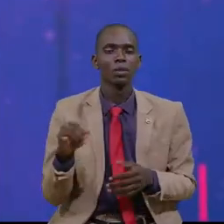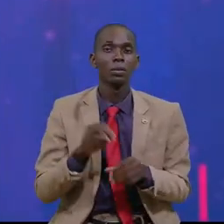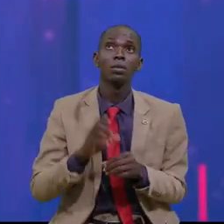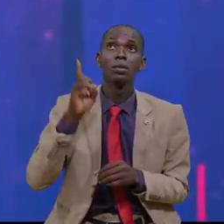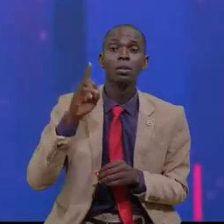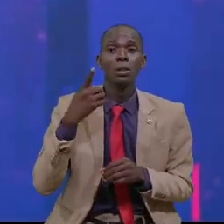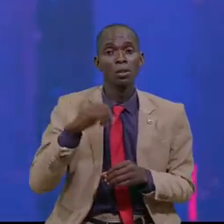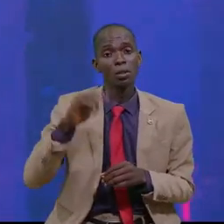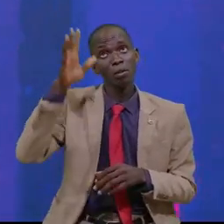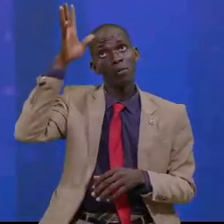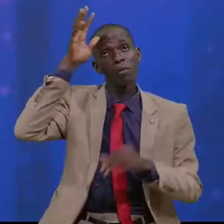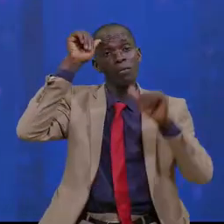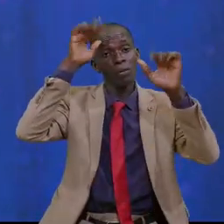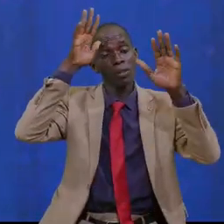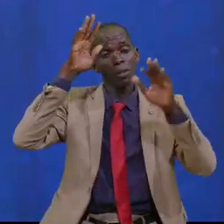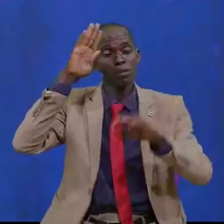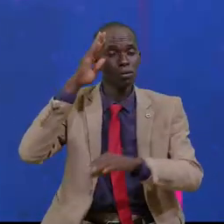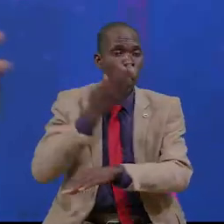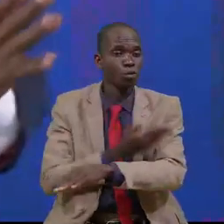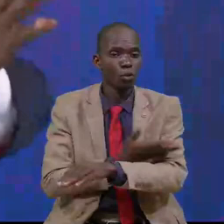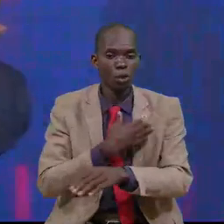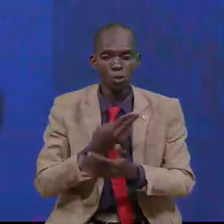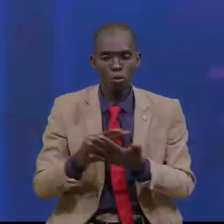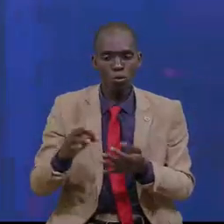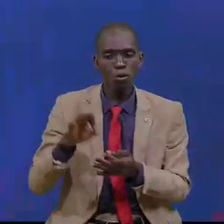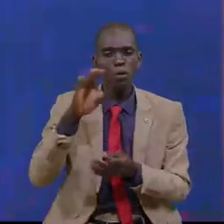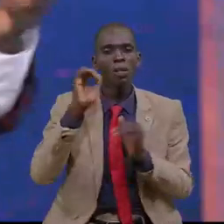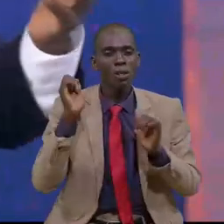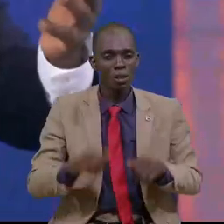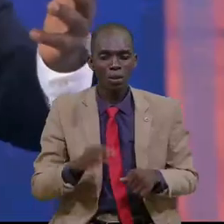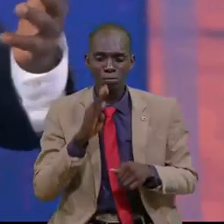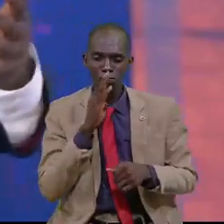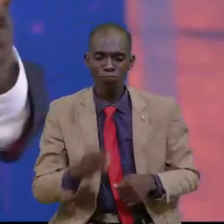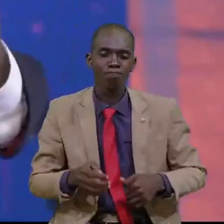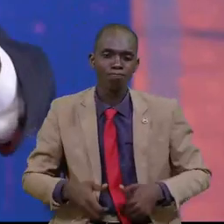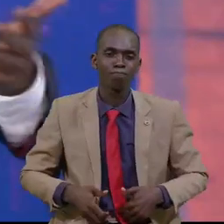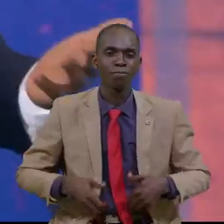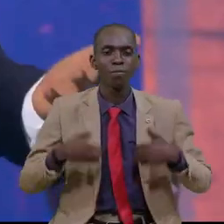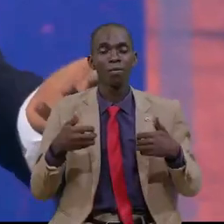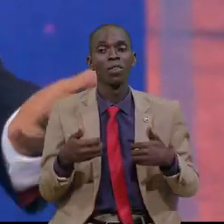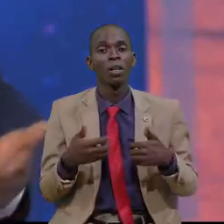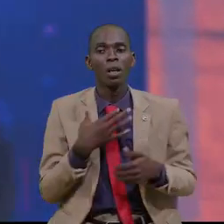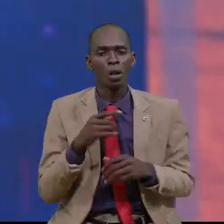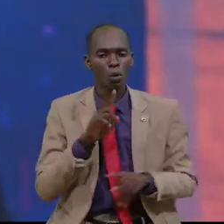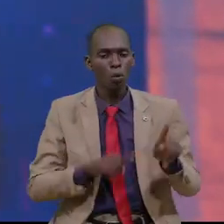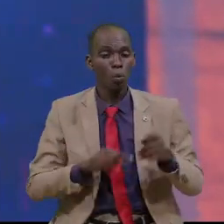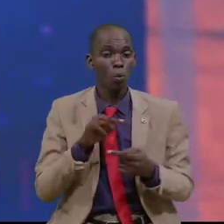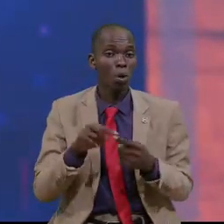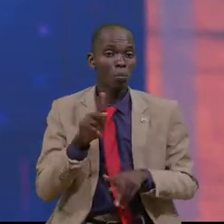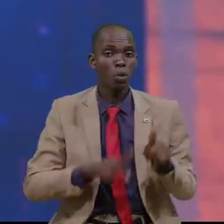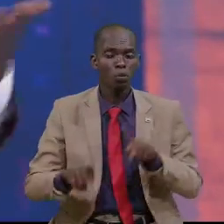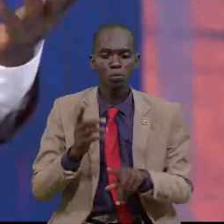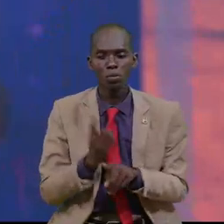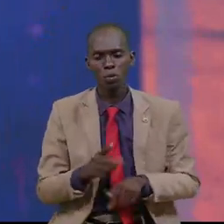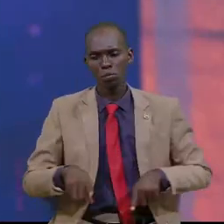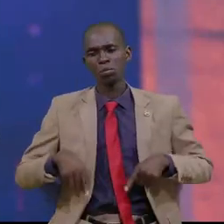irrité. Le Fils peut être attristé. Le Saint-Esprit peut être attristé. Et quand les gens, ils